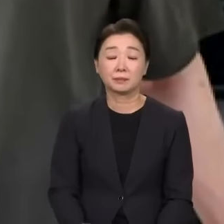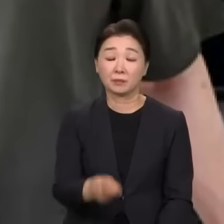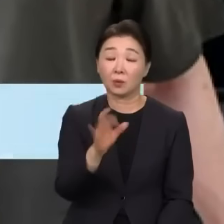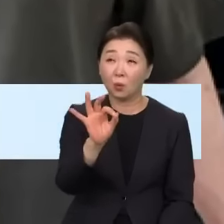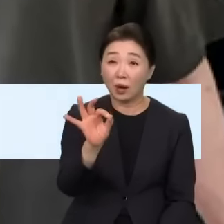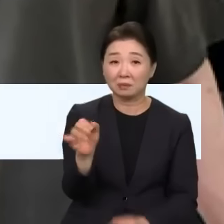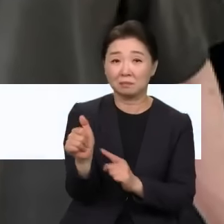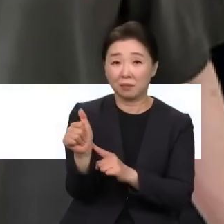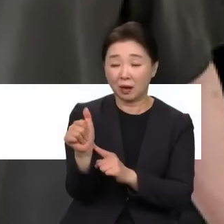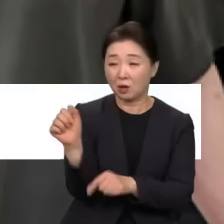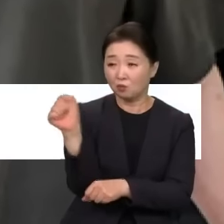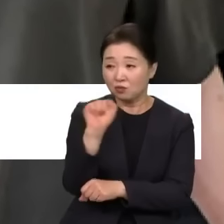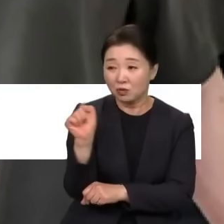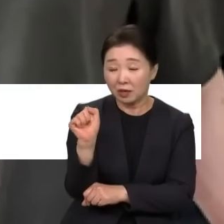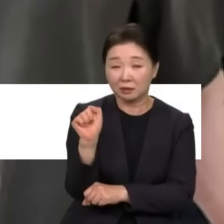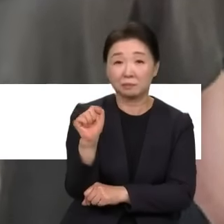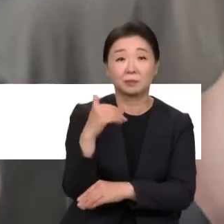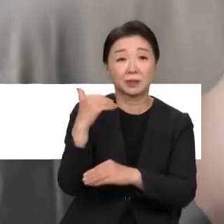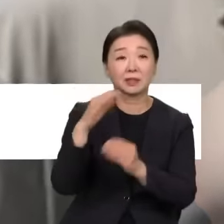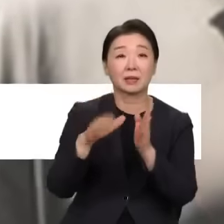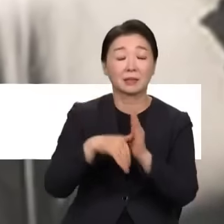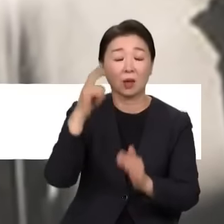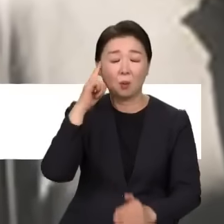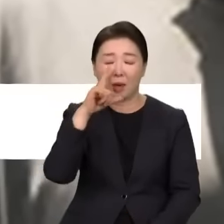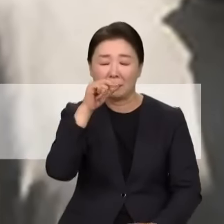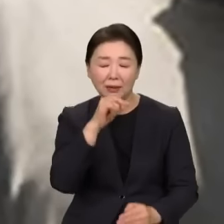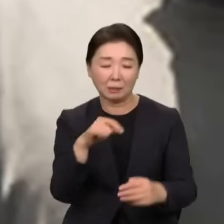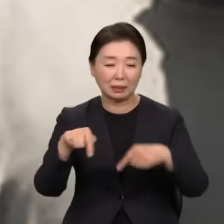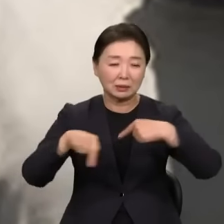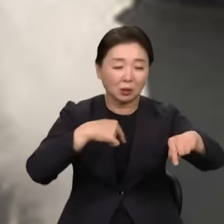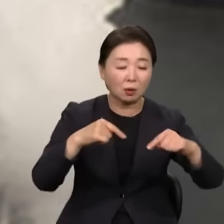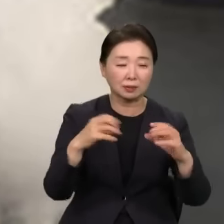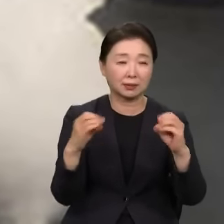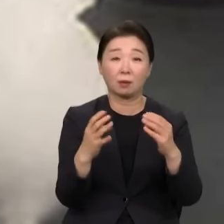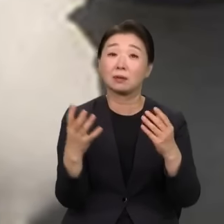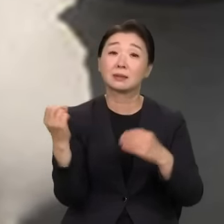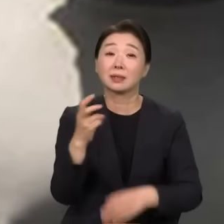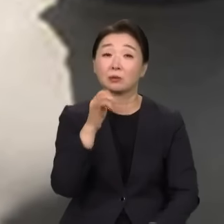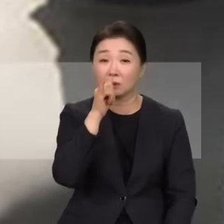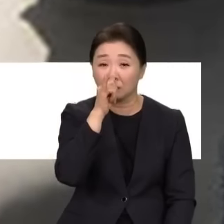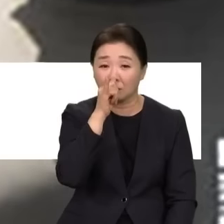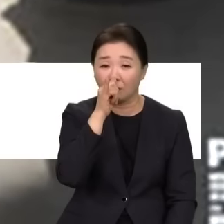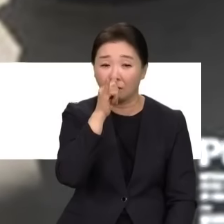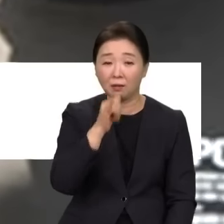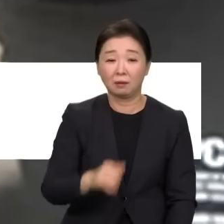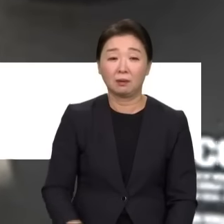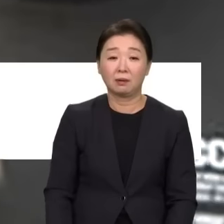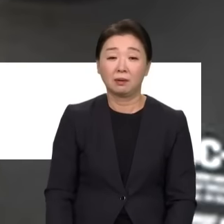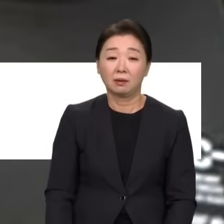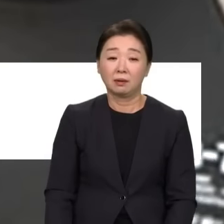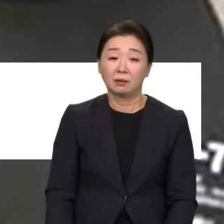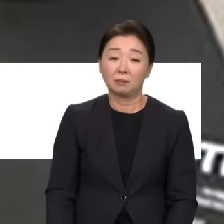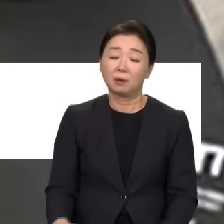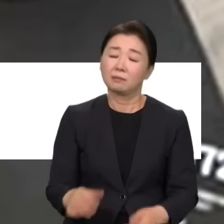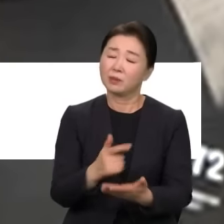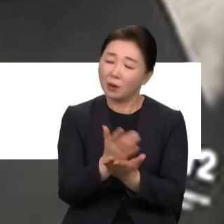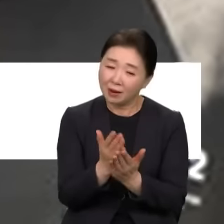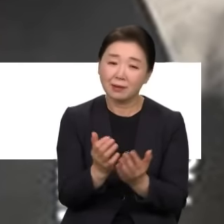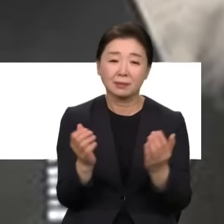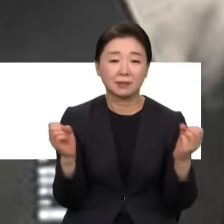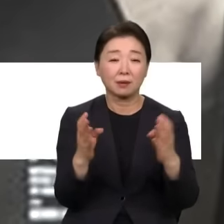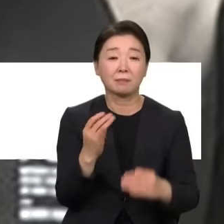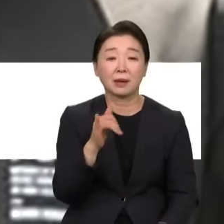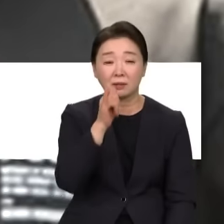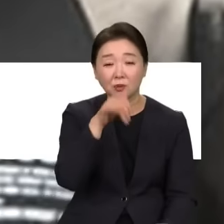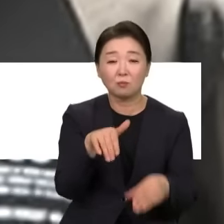행정관이 운전하던 차에서 민감한 현안 이야기도 자주 나눴다고 했습니다. 그래서 여러 가지 이야기 많이 했어요. 문재인도 얘기하고